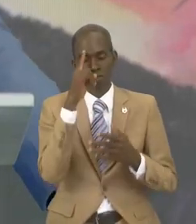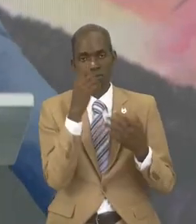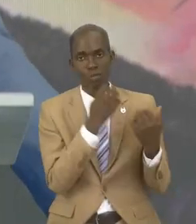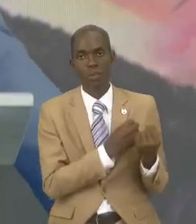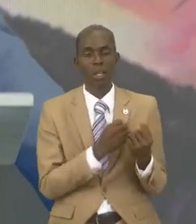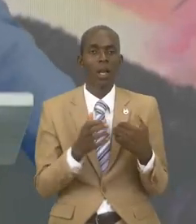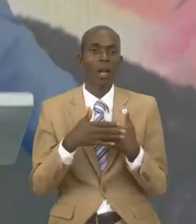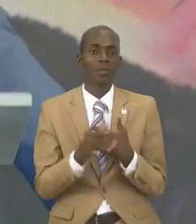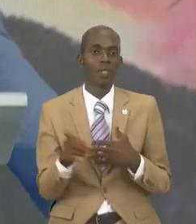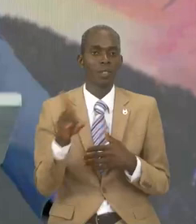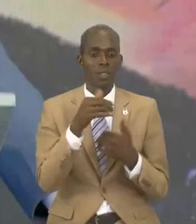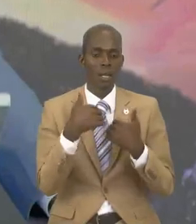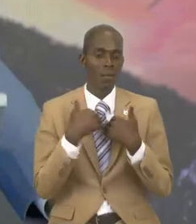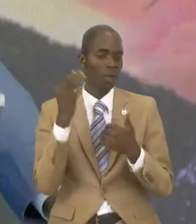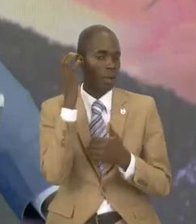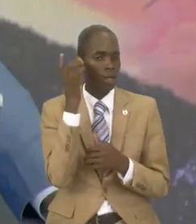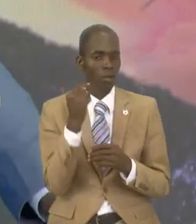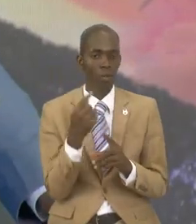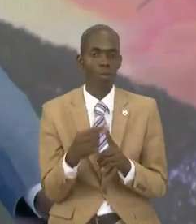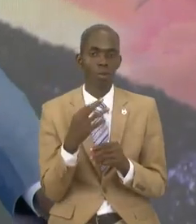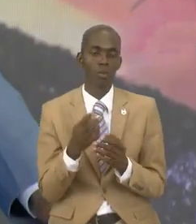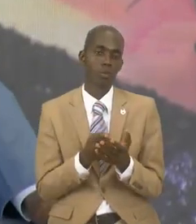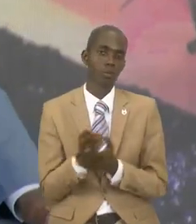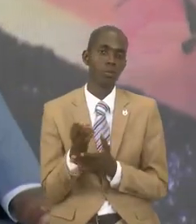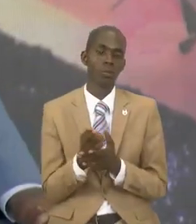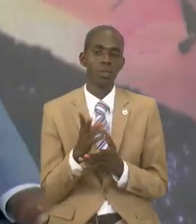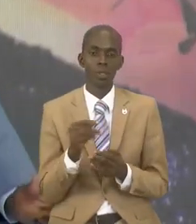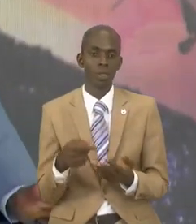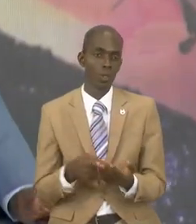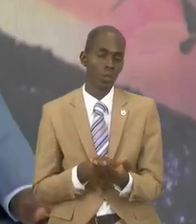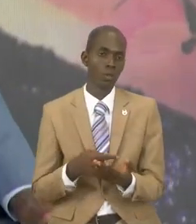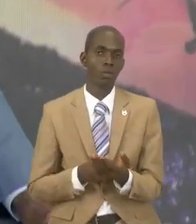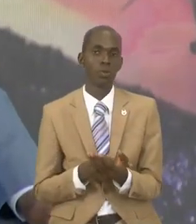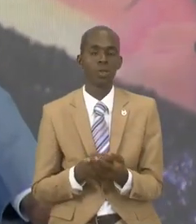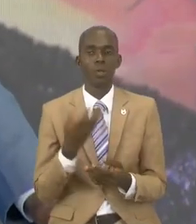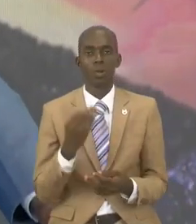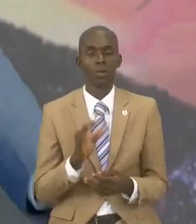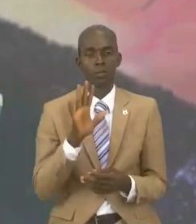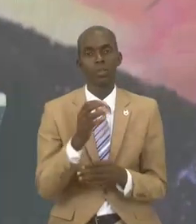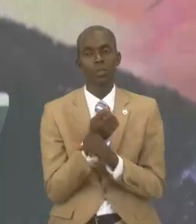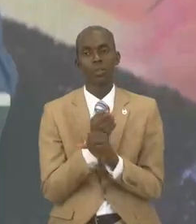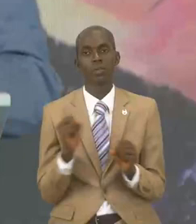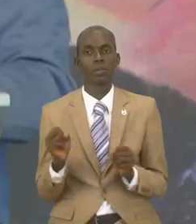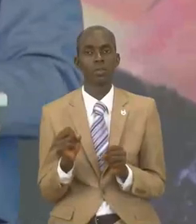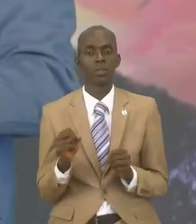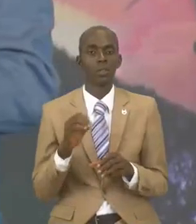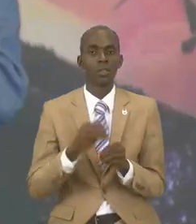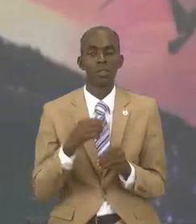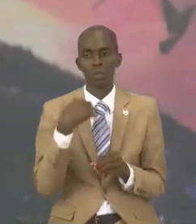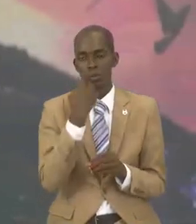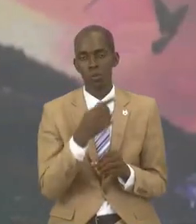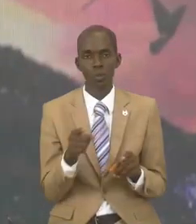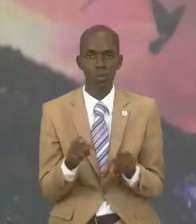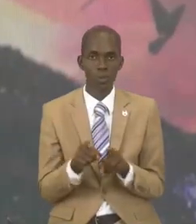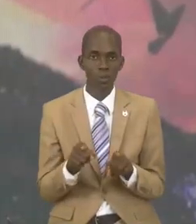entendu la parole de la vérité, l'évangile de votre salut, en